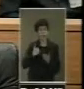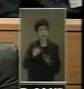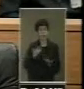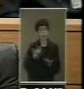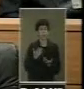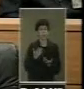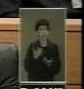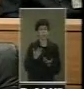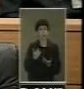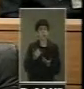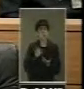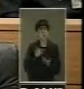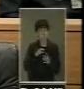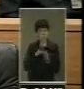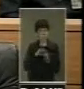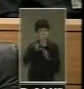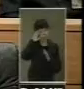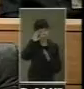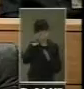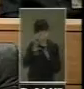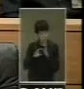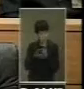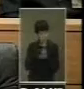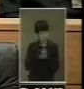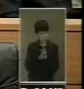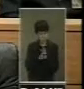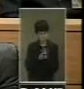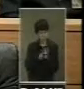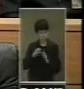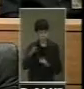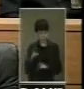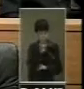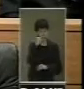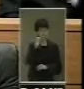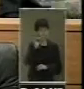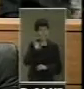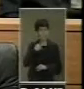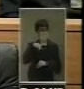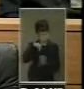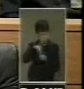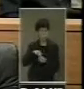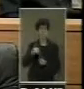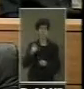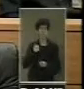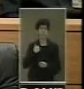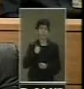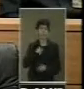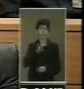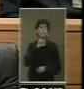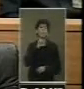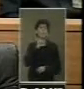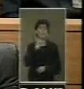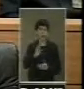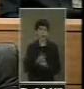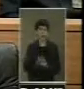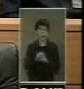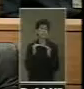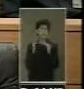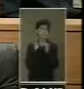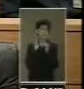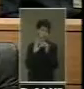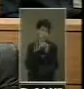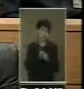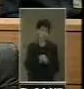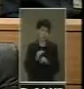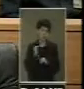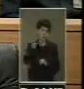มีลูกของแกนนำที่ทำการยึดอำนาจนั้นมาอยู่ด้วยผมไม่ว่าท่านแล้วนะครับก็เป็นสิทธิ์ของท่าน